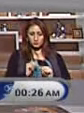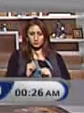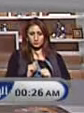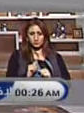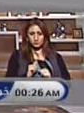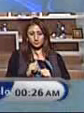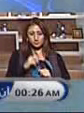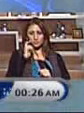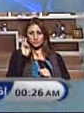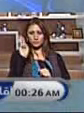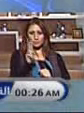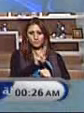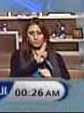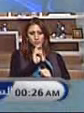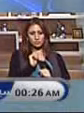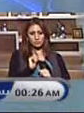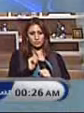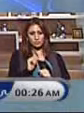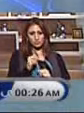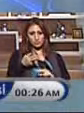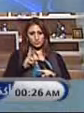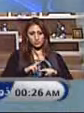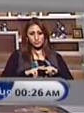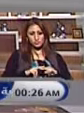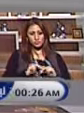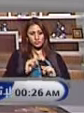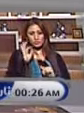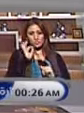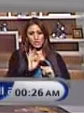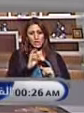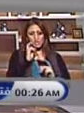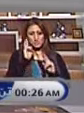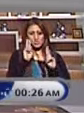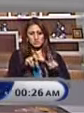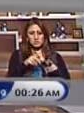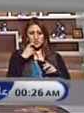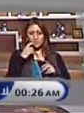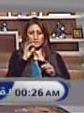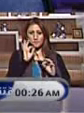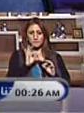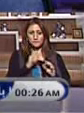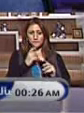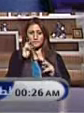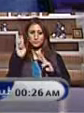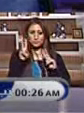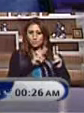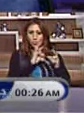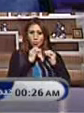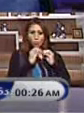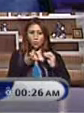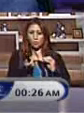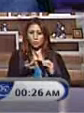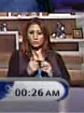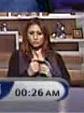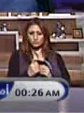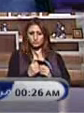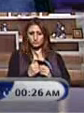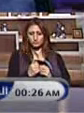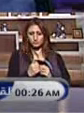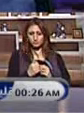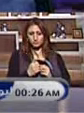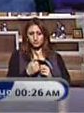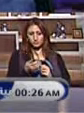اعجب لمن لا يجد قط يو ولا يخرج على الناس شاهرا سيفه شايف حضك الكلام ده ازاي لا هو ابو